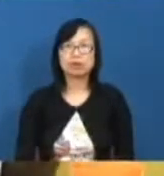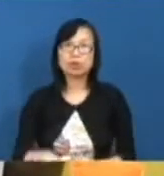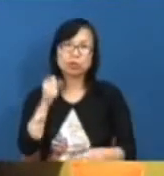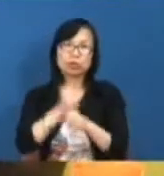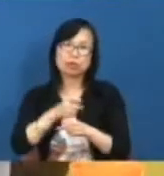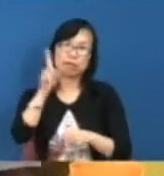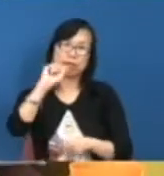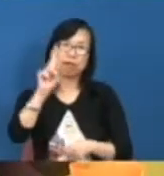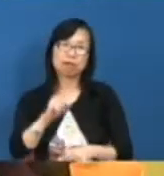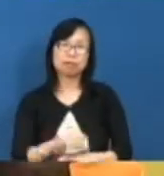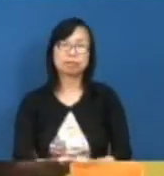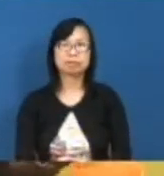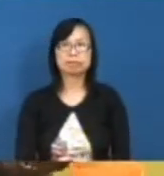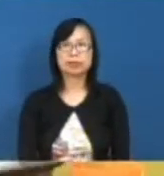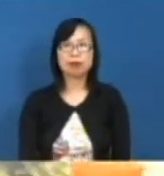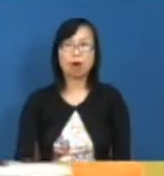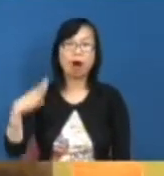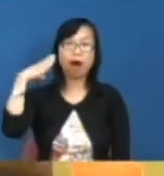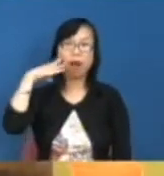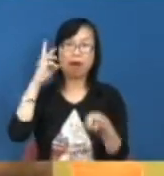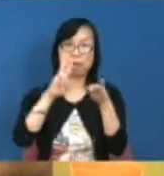咧？就喺